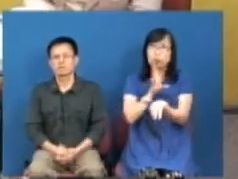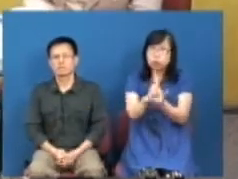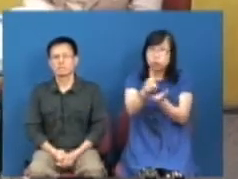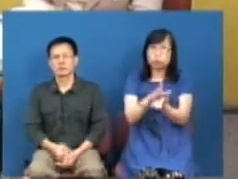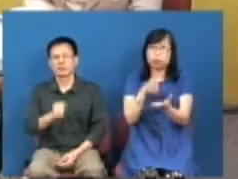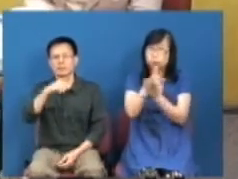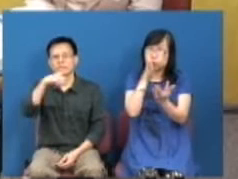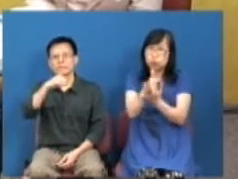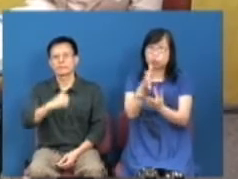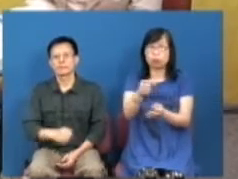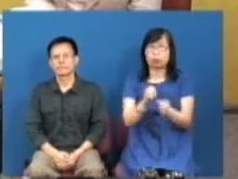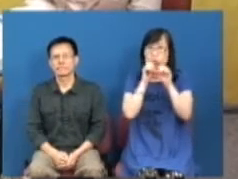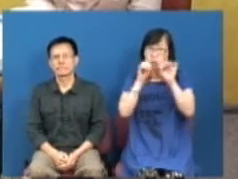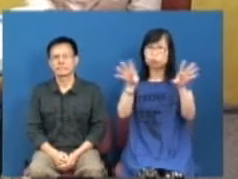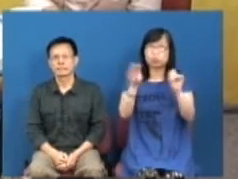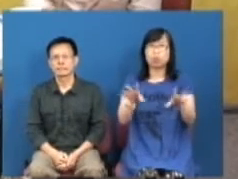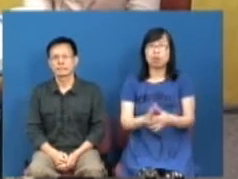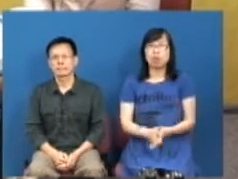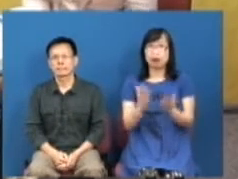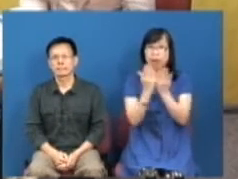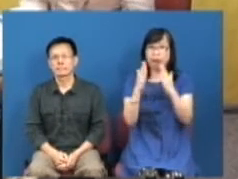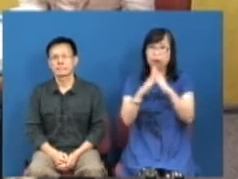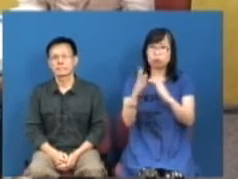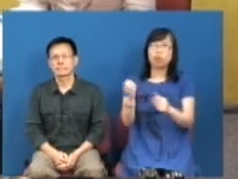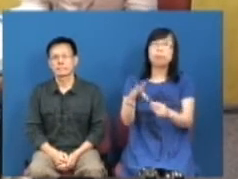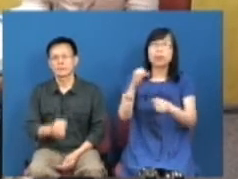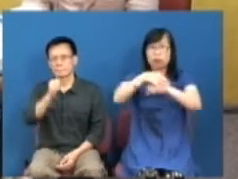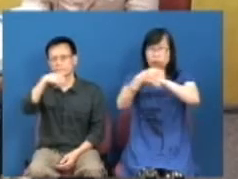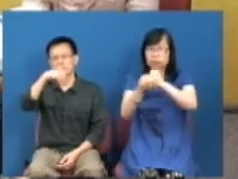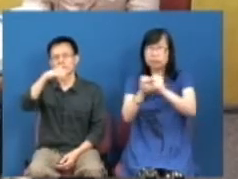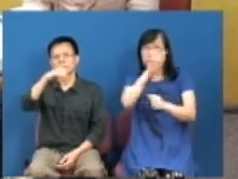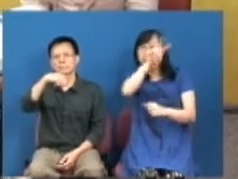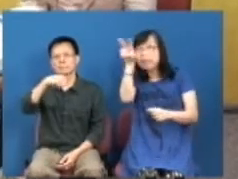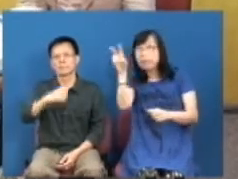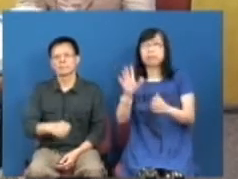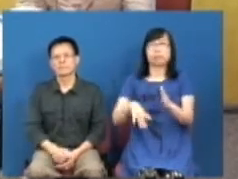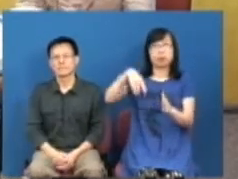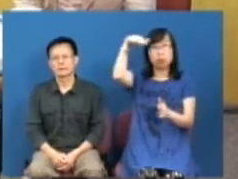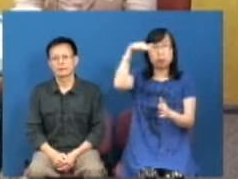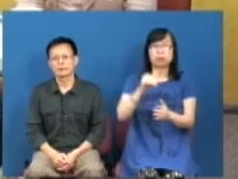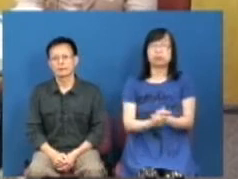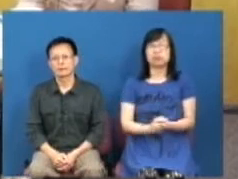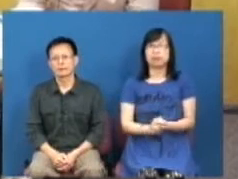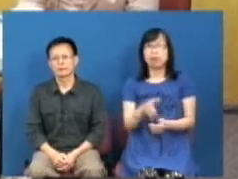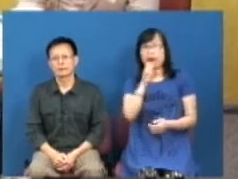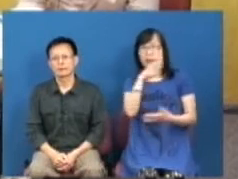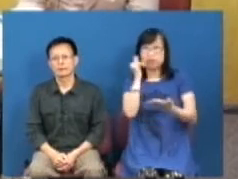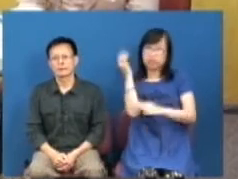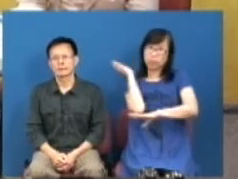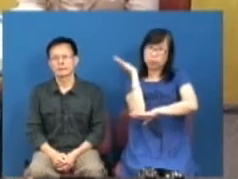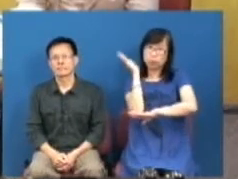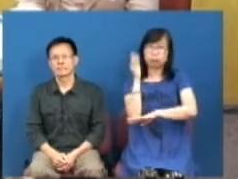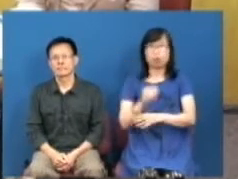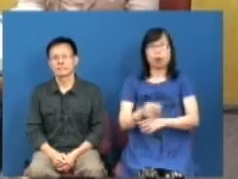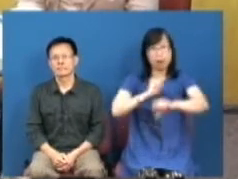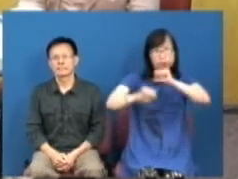面。咁同埋即係我相信校長嘅國際視野都高， 係 好廣闊。咁我早前亦都喺一啲講座或者活動裏